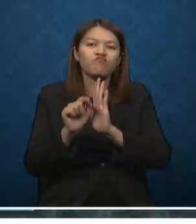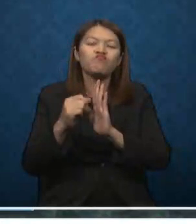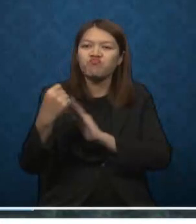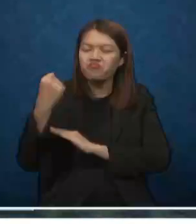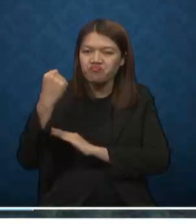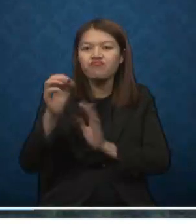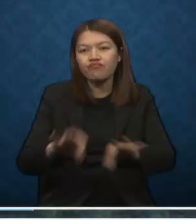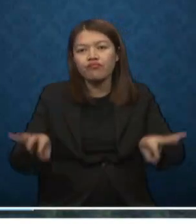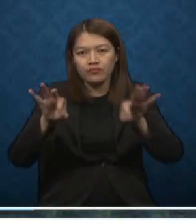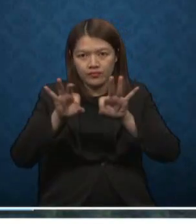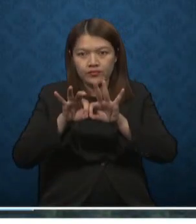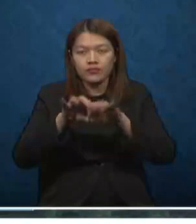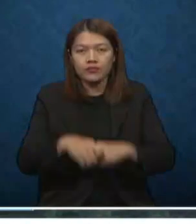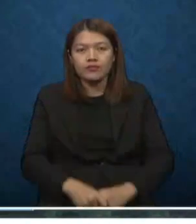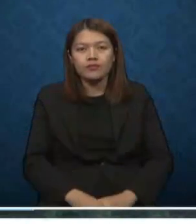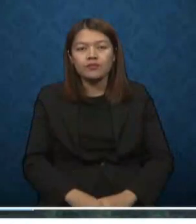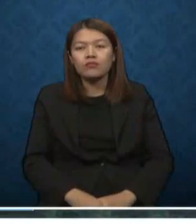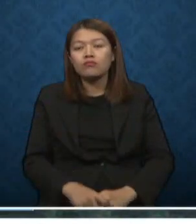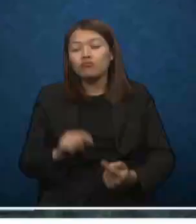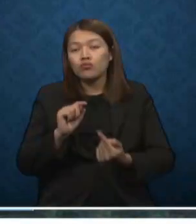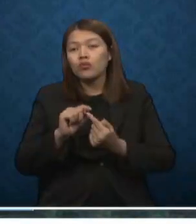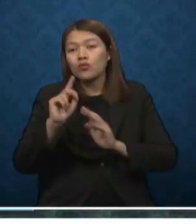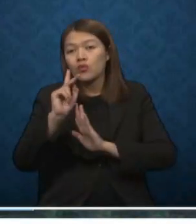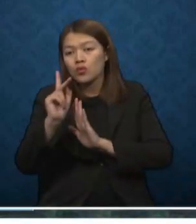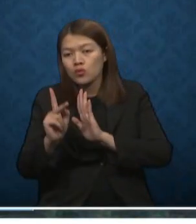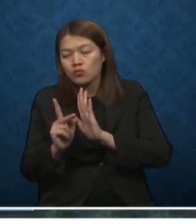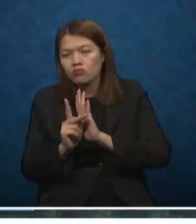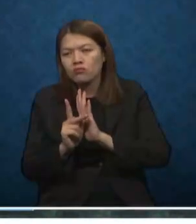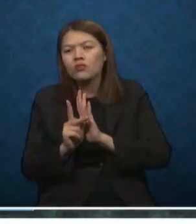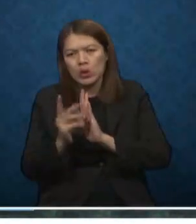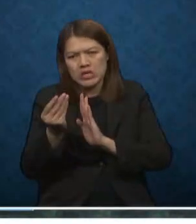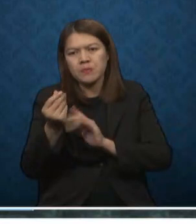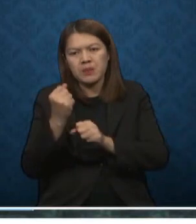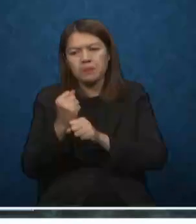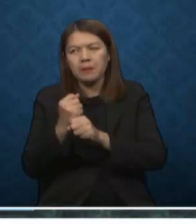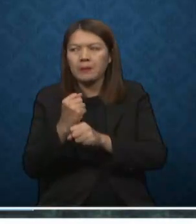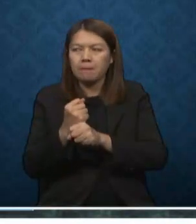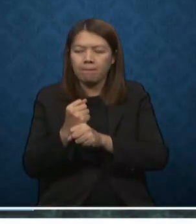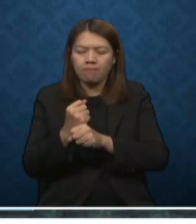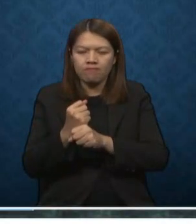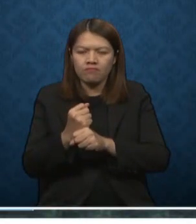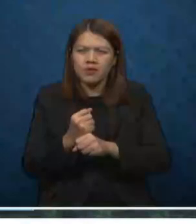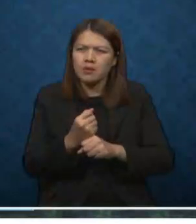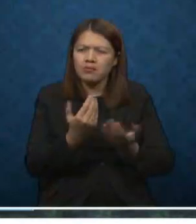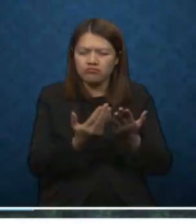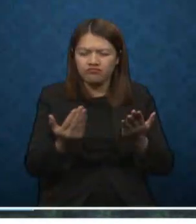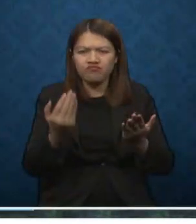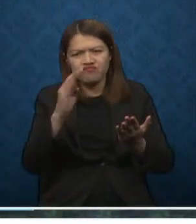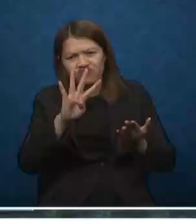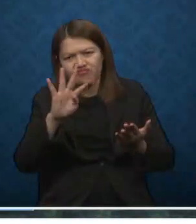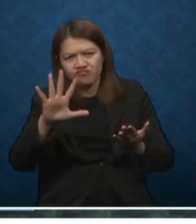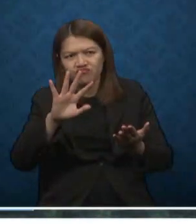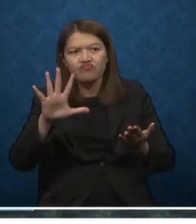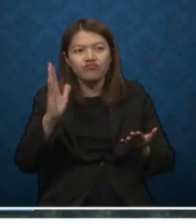ะครับก็มีเรื่องกฎหมายที่ควรจะเร่งรัดอยู่ประมาณ 4-5 ฉบับนะตามแผ่นส